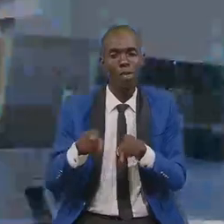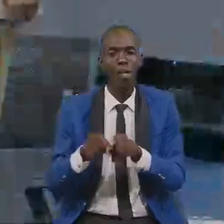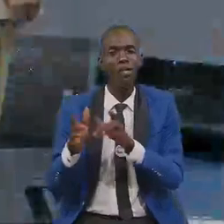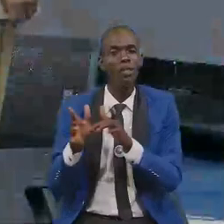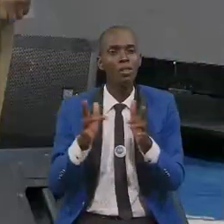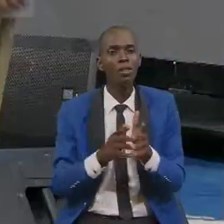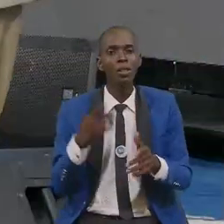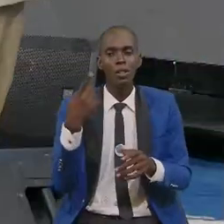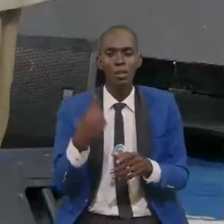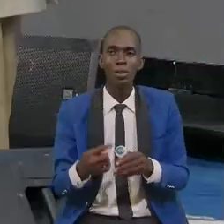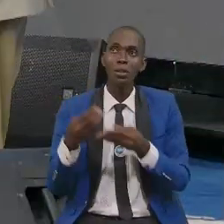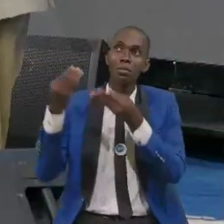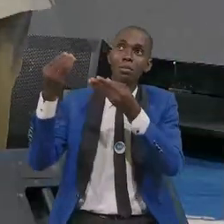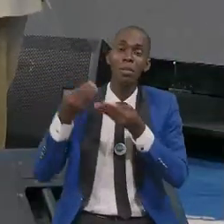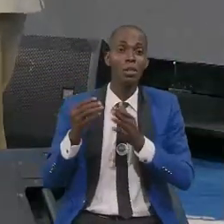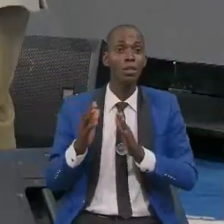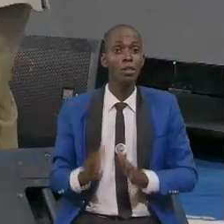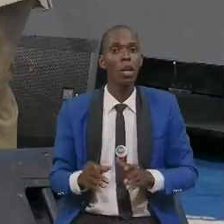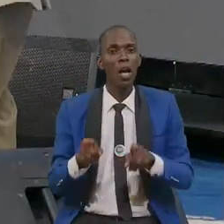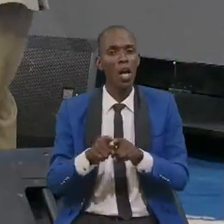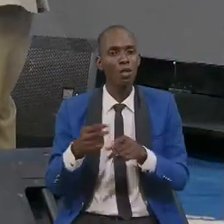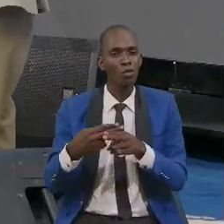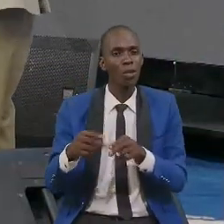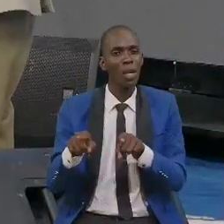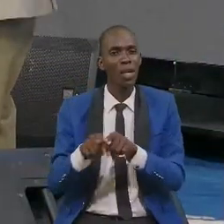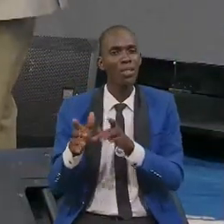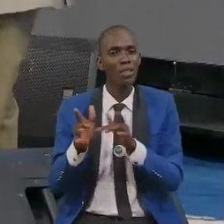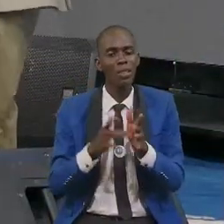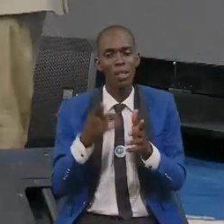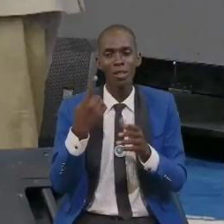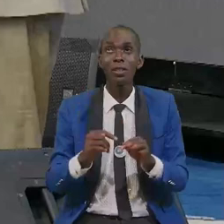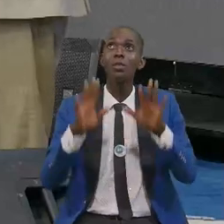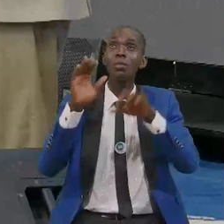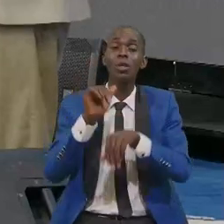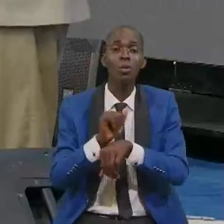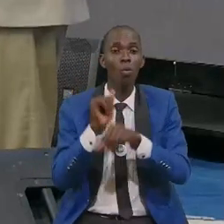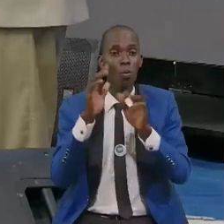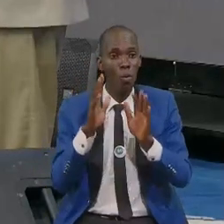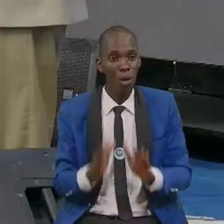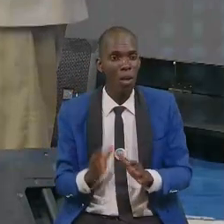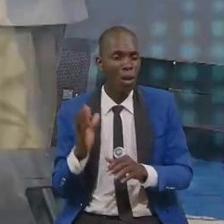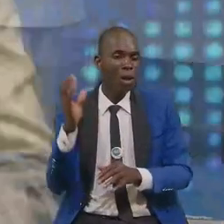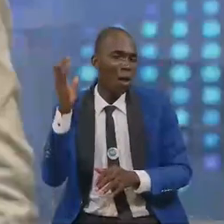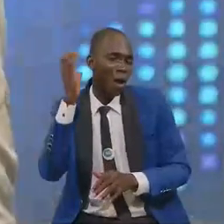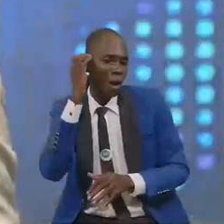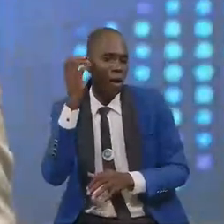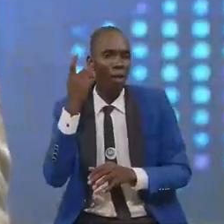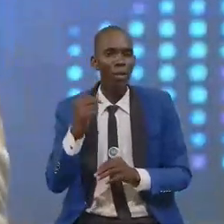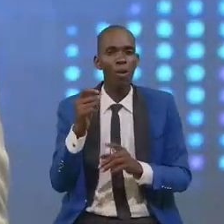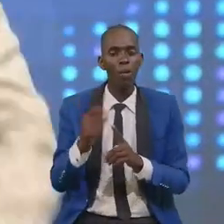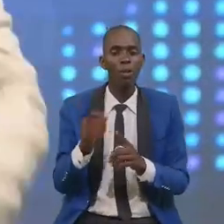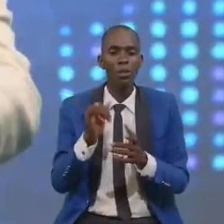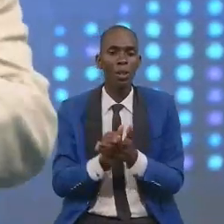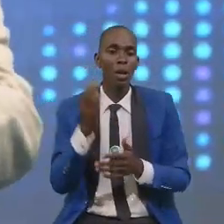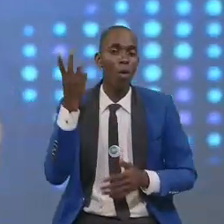médiateur dès que Jésus se le faisait de miracle a entendu ce qui